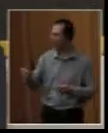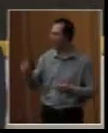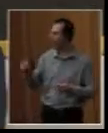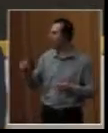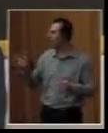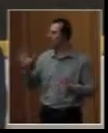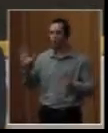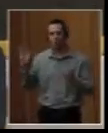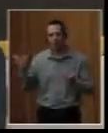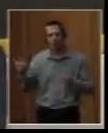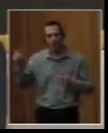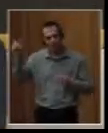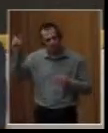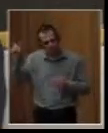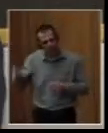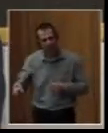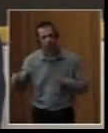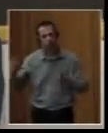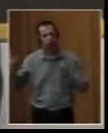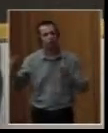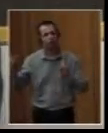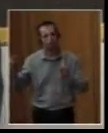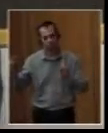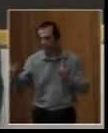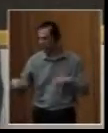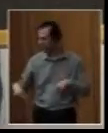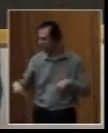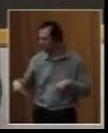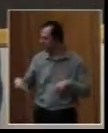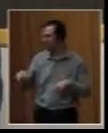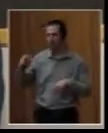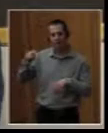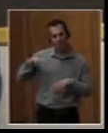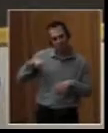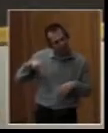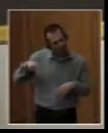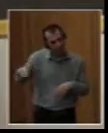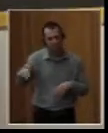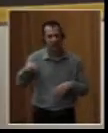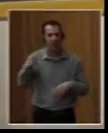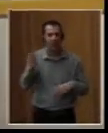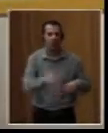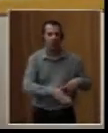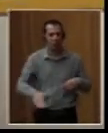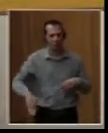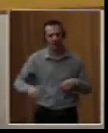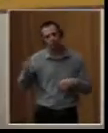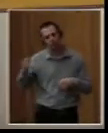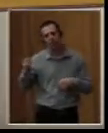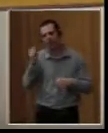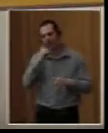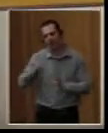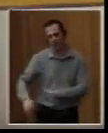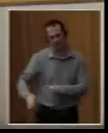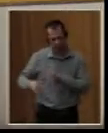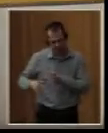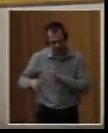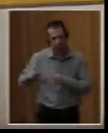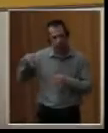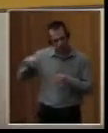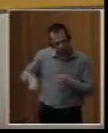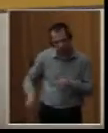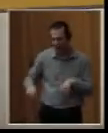περπατούσε στα δύο πόδια. Αυτή τη στιγμή, το ένα τεχνητό. Αυτή τη στιγμή όλοι